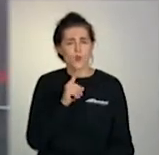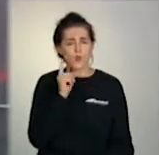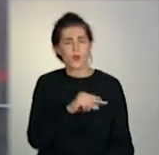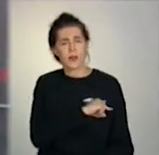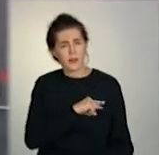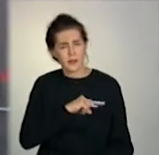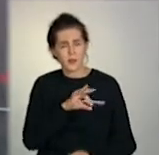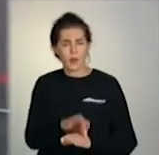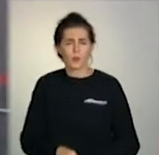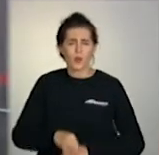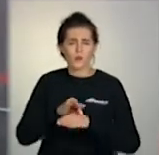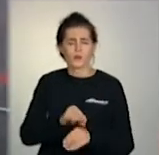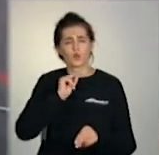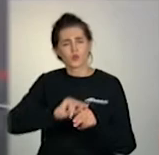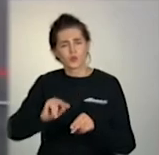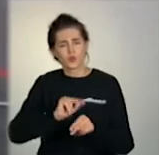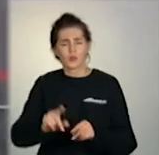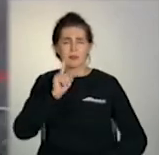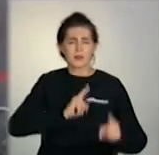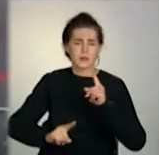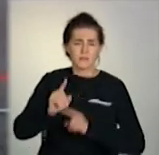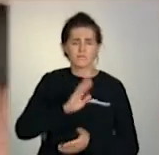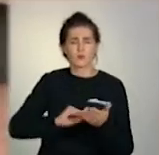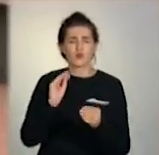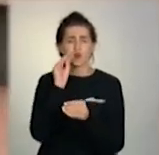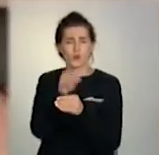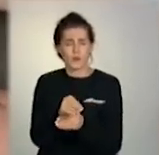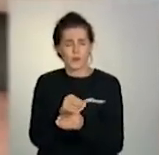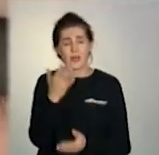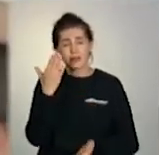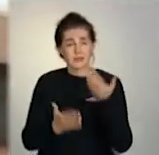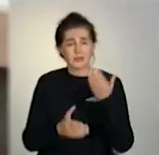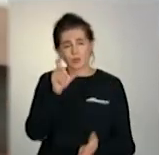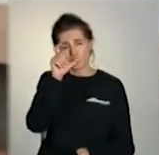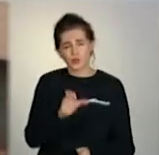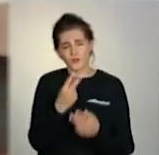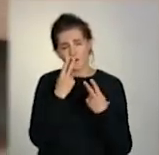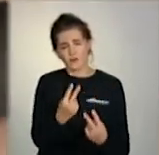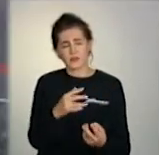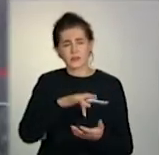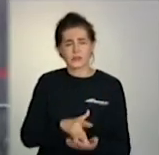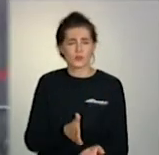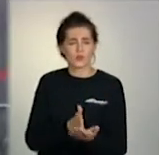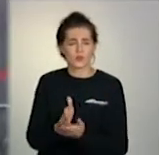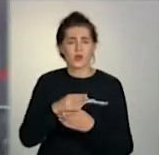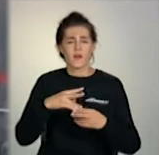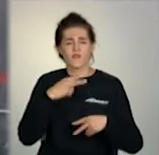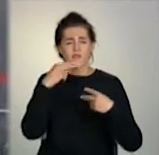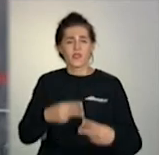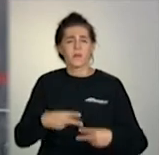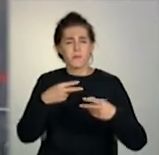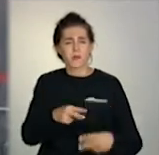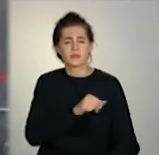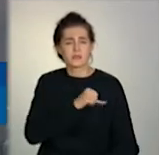тренінги, обучення дополнительне. Якщо людина цілеустремлений, уділяє час на